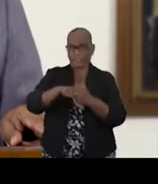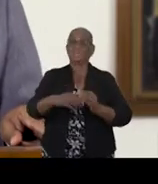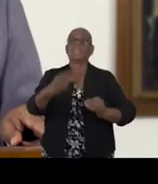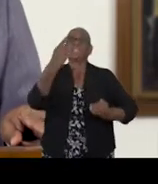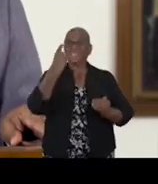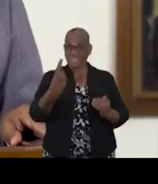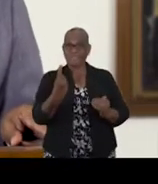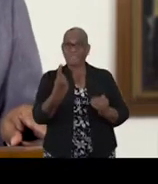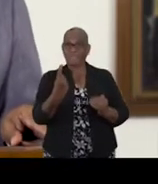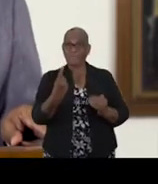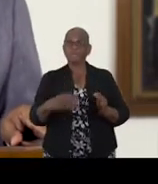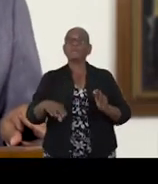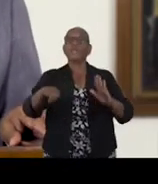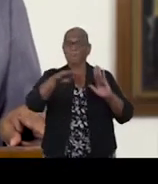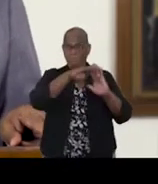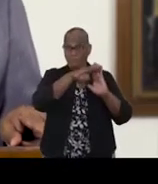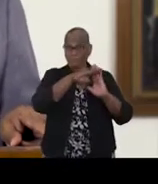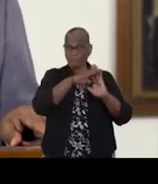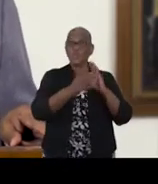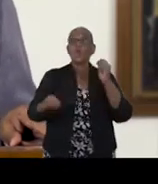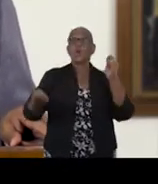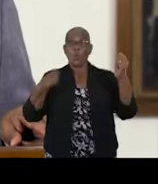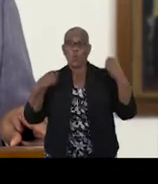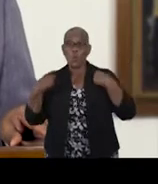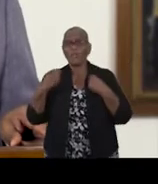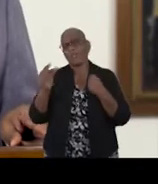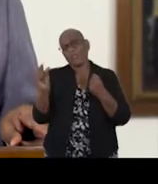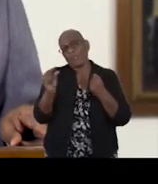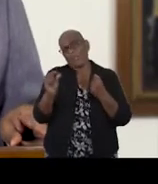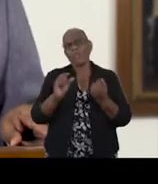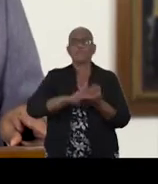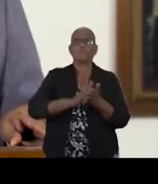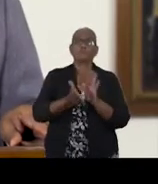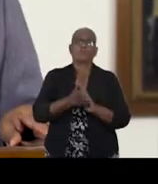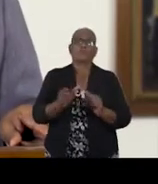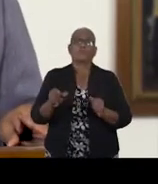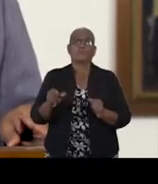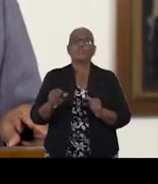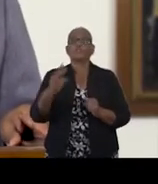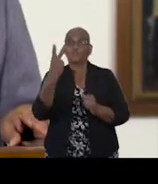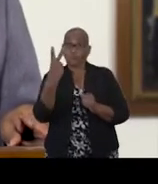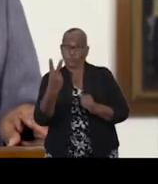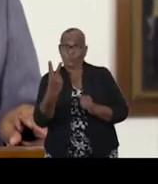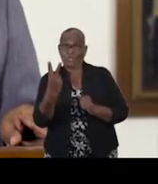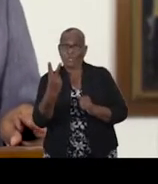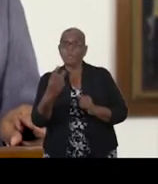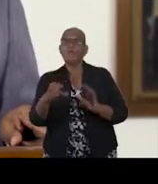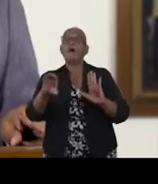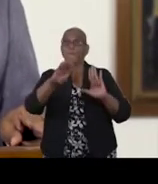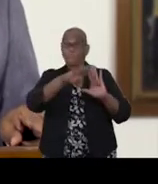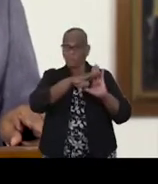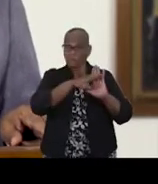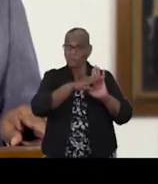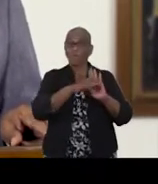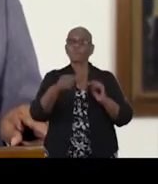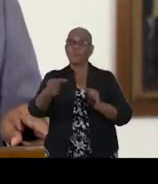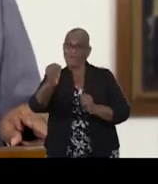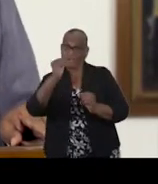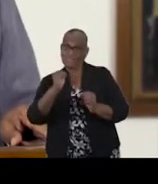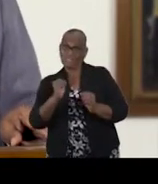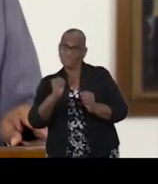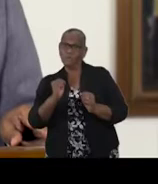1. Protocol voor winkels en kleine supermarkten. 2. Protocol voor